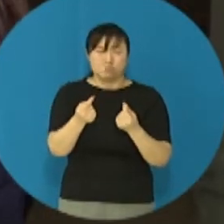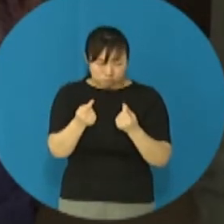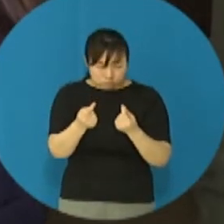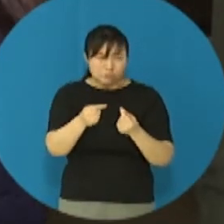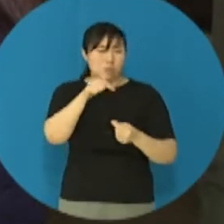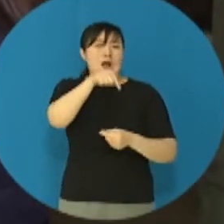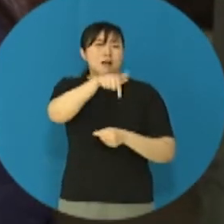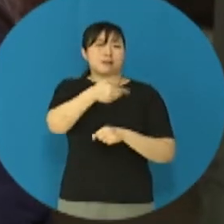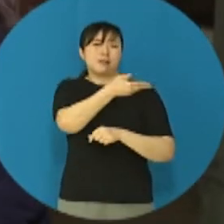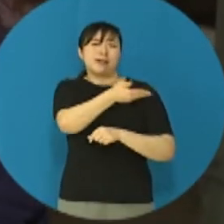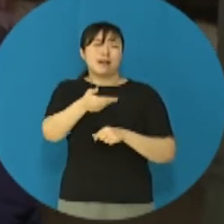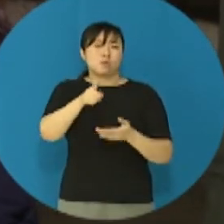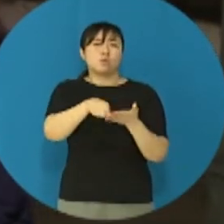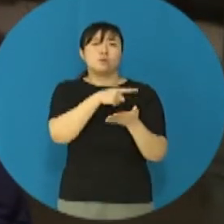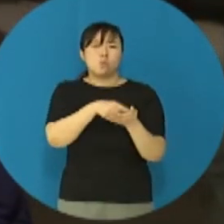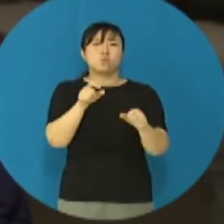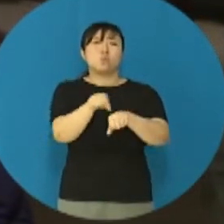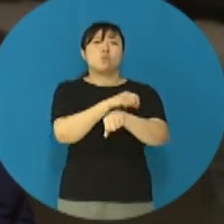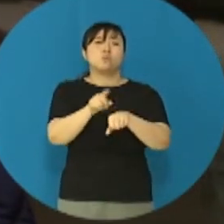ですね。